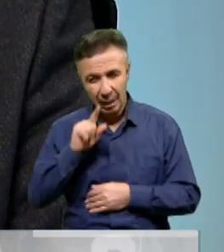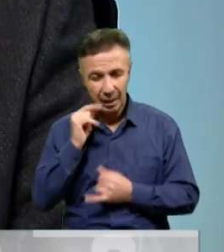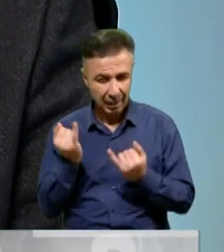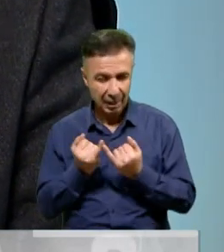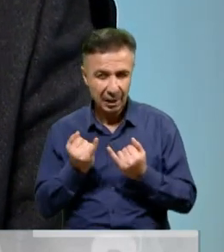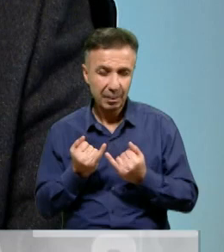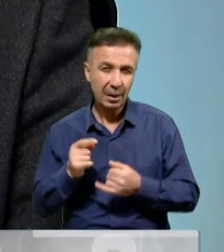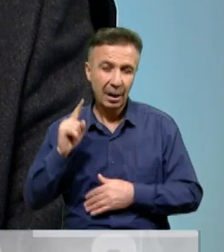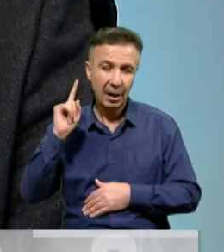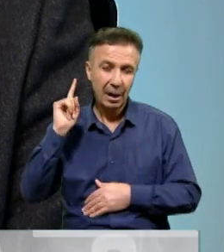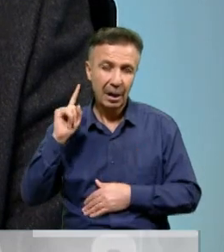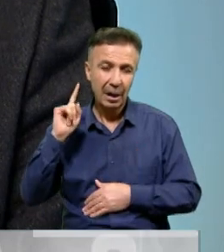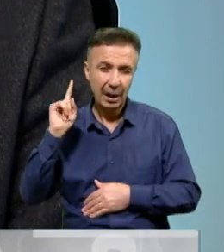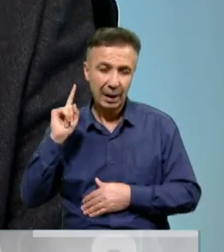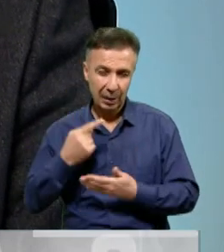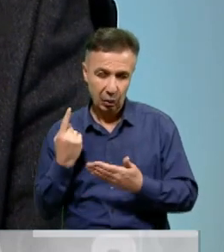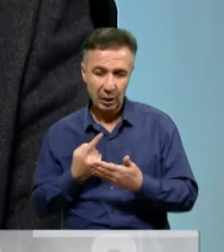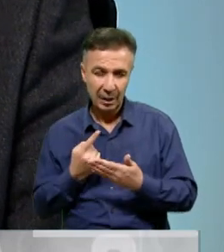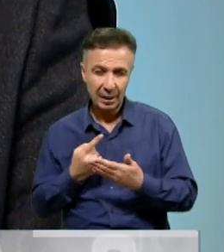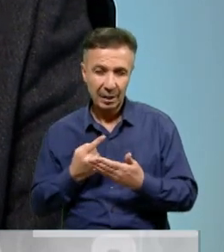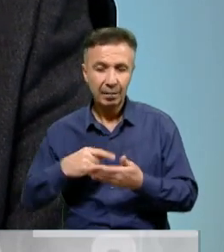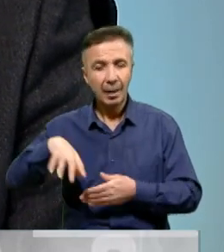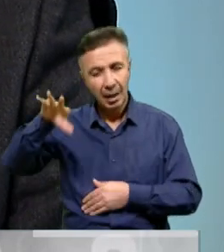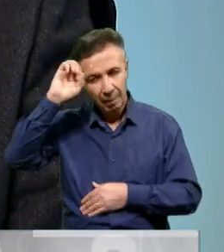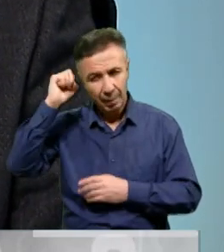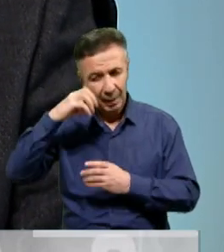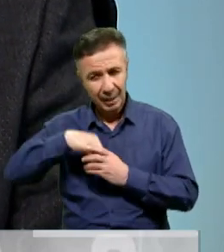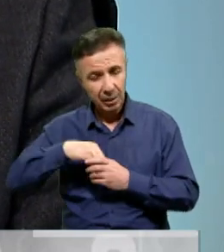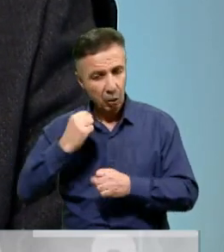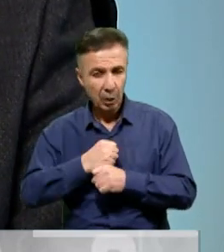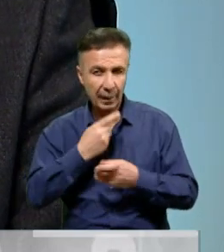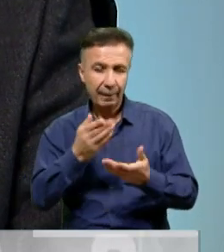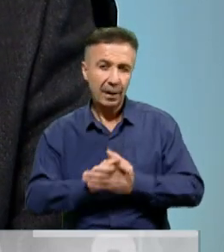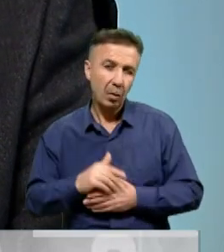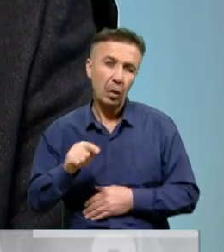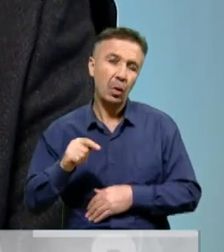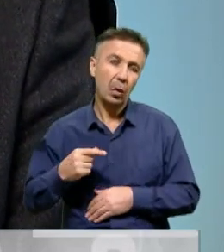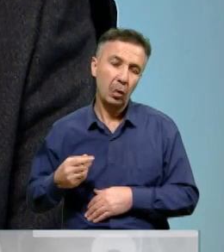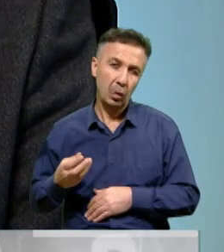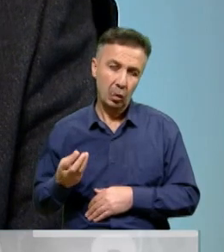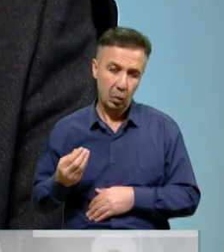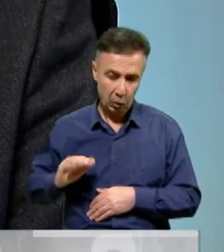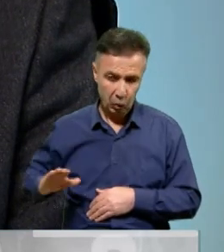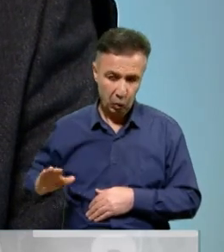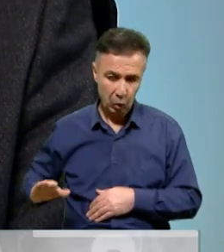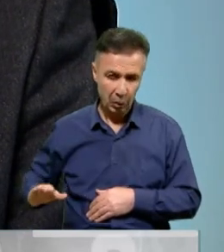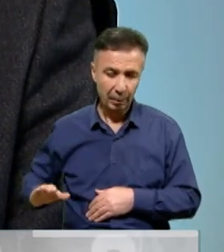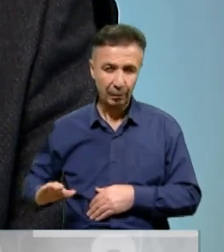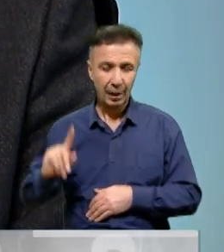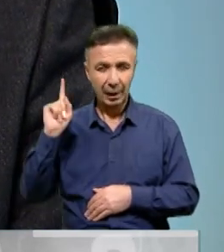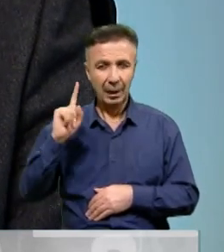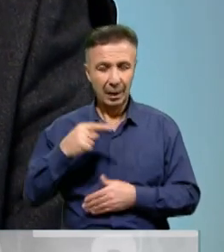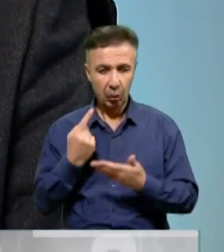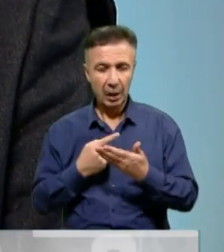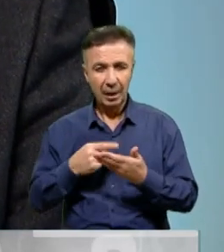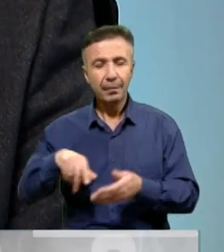kelamullah için, kendi kelamı için istihdam ediyor. Allah'ım. Yani efendim o çocuk Allah'ın kelamını ezberleyerek bir